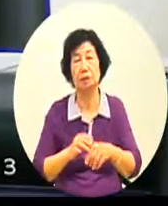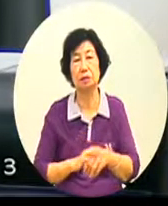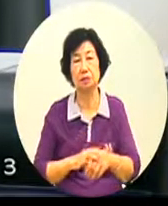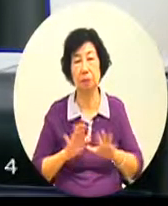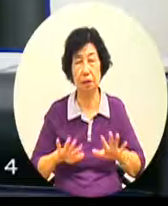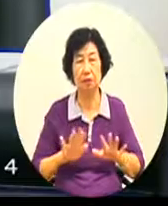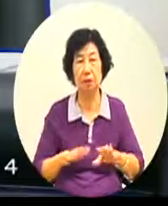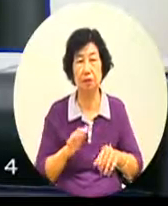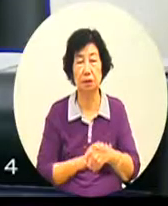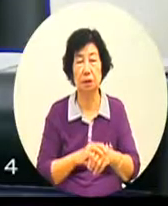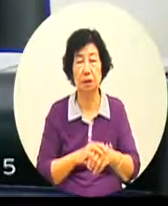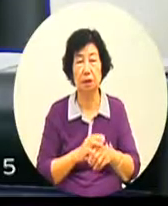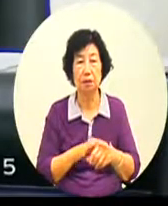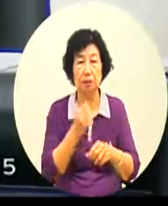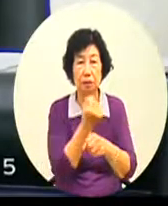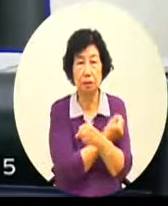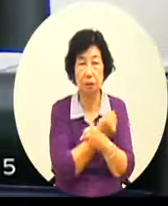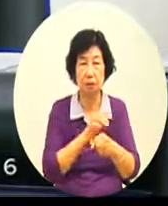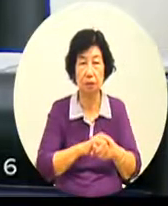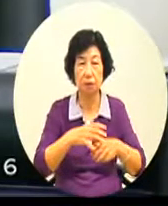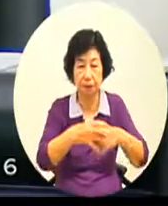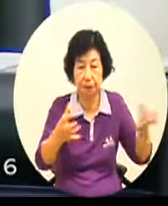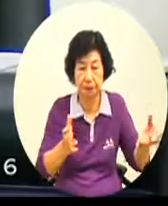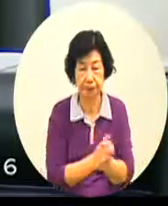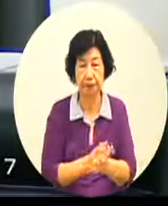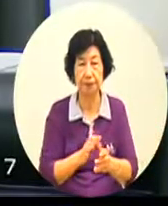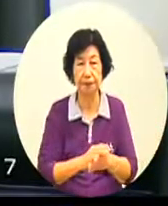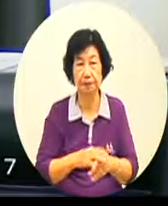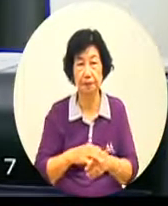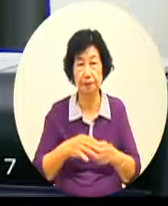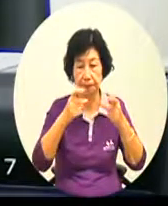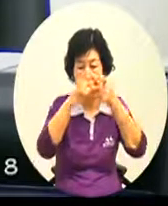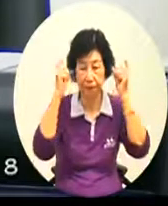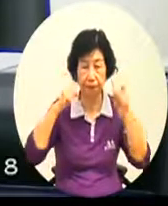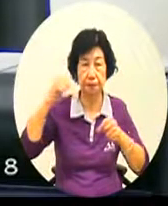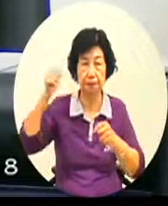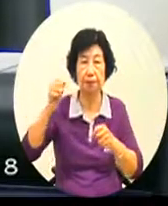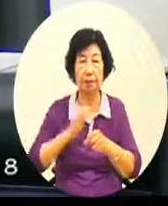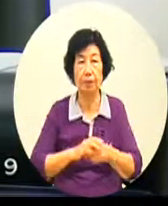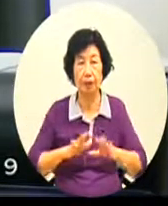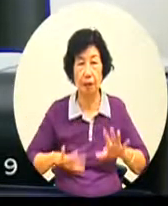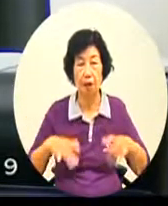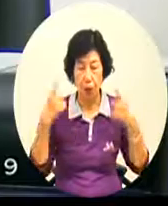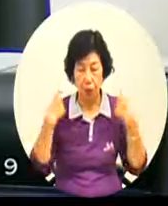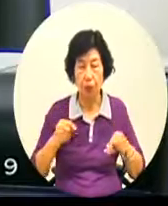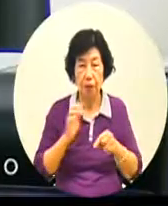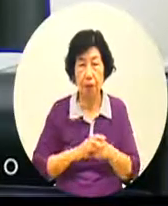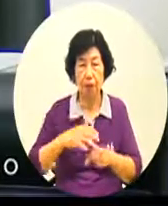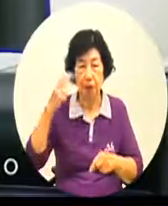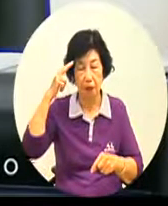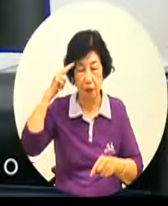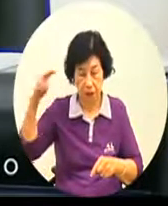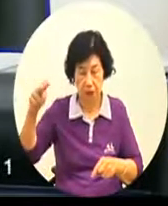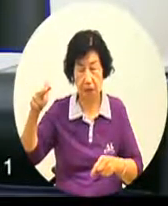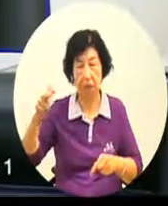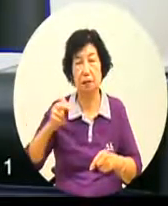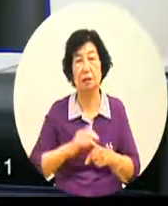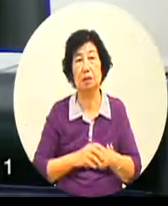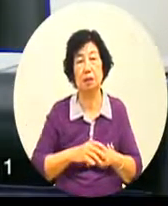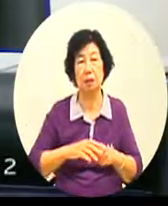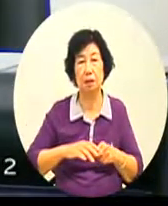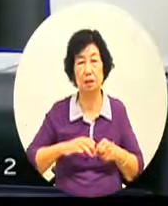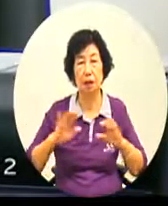呢他们一直反对的原因是什么因为7天的国定假日因为我们要改成每周40小时所